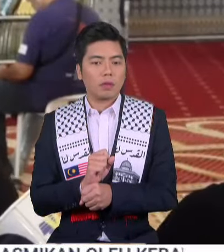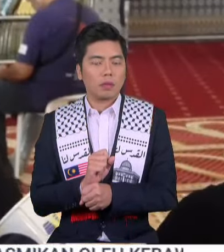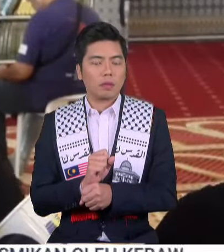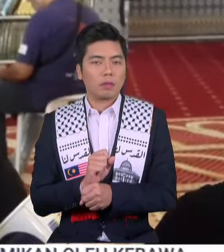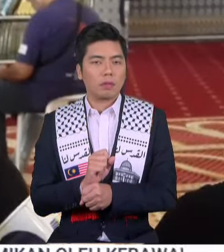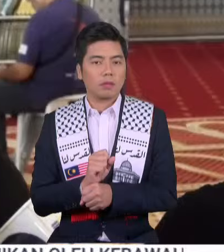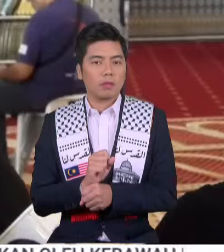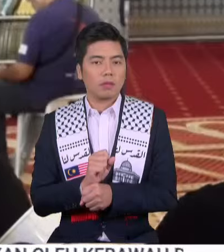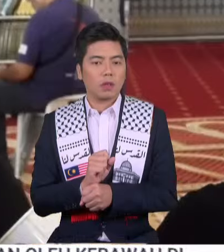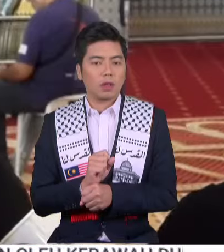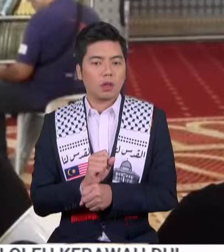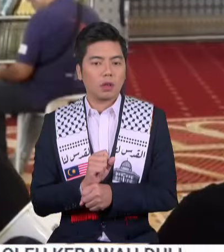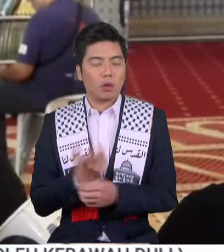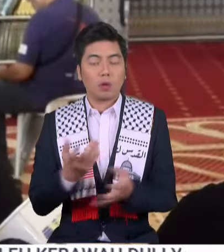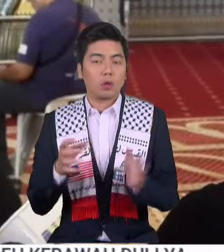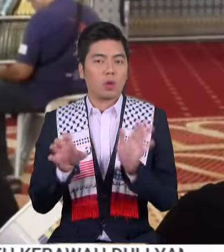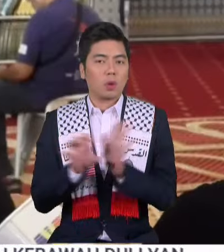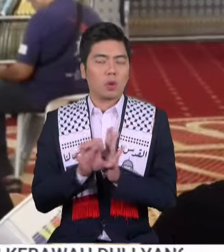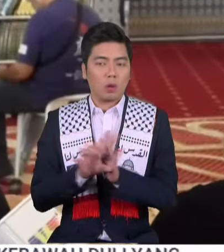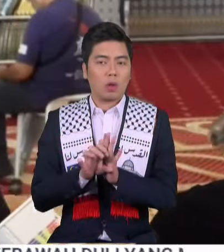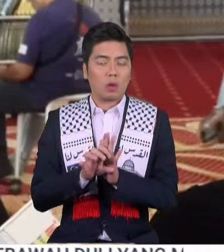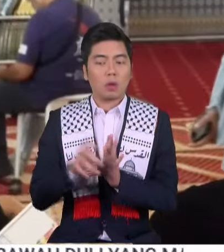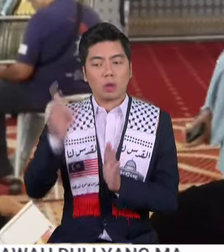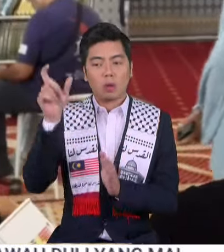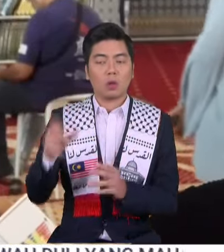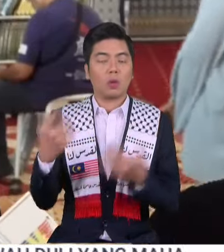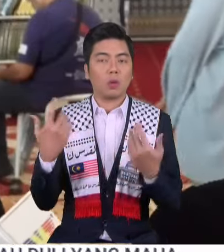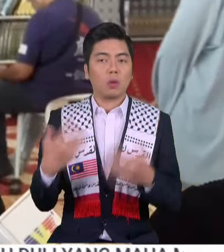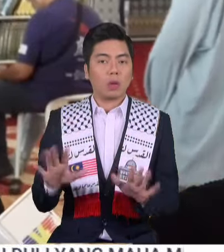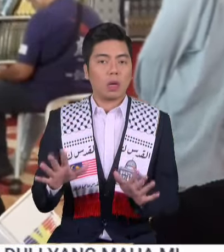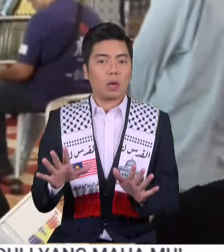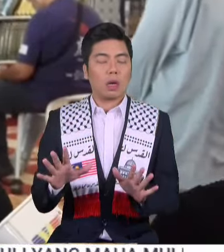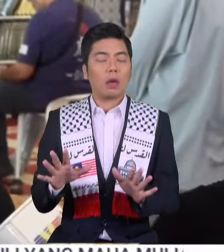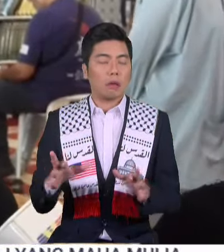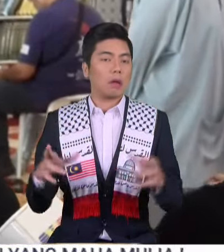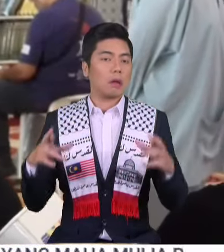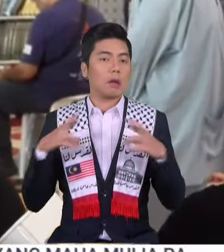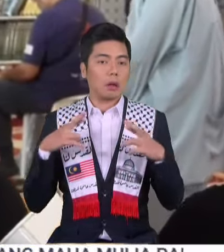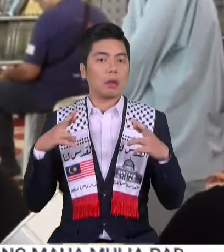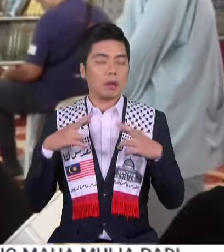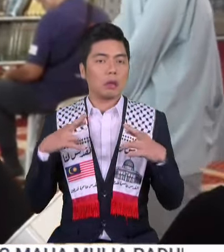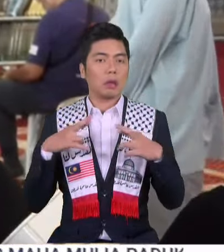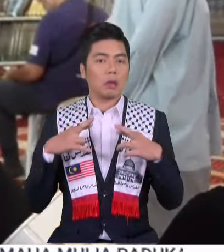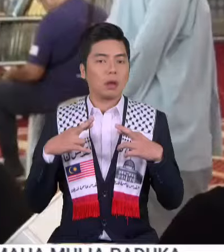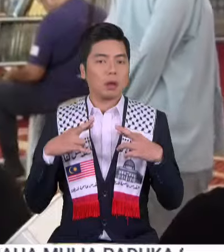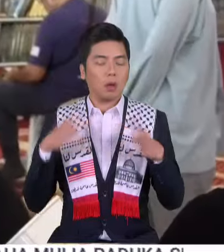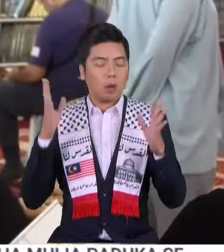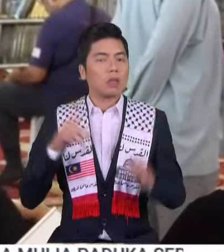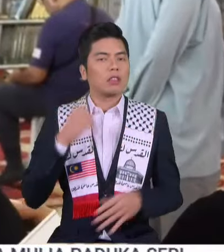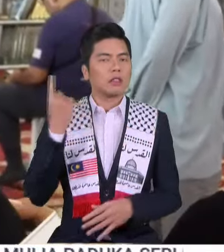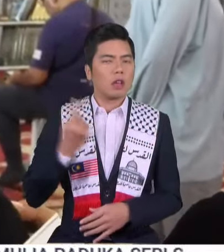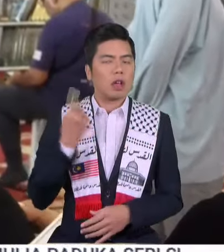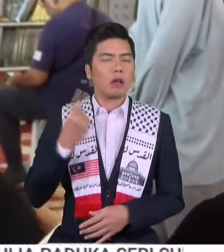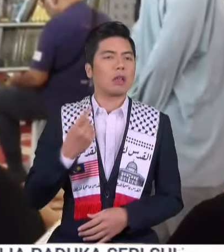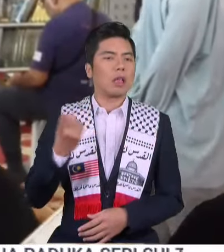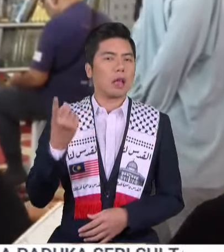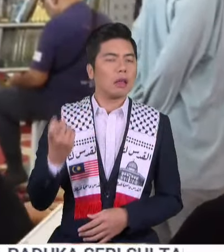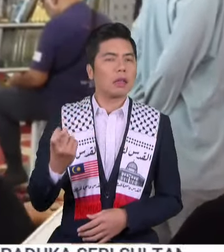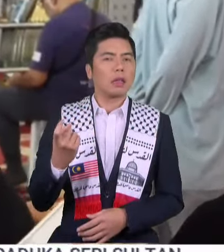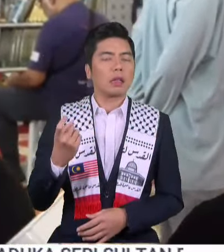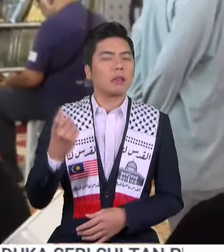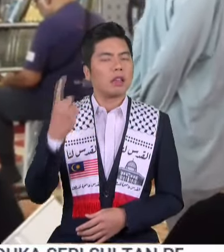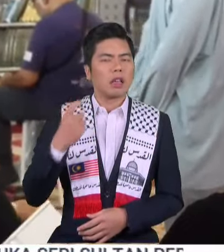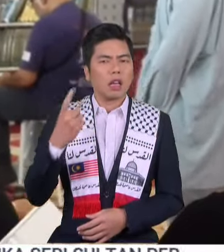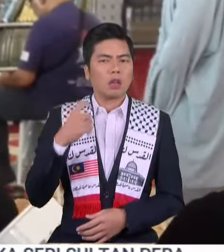Sehingga bila dia lepas dia dah pencen tu, dia pernah tanya pada saya, adakah dia ni terlalu mementingkan negara sehingga mengabaikan